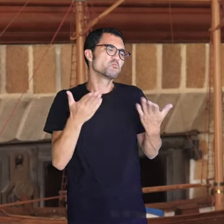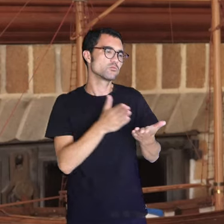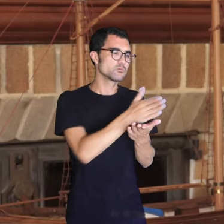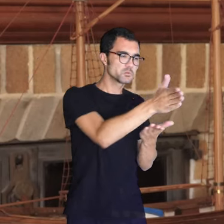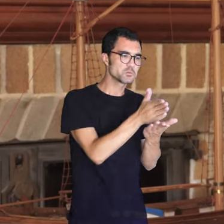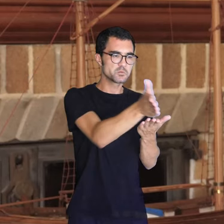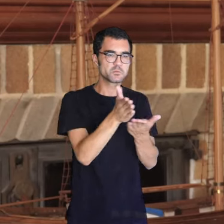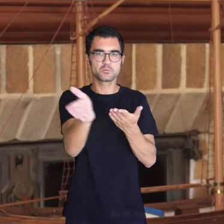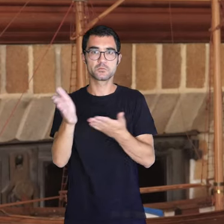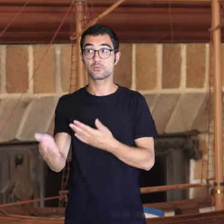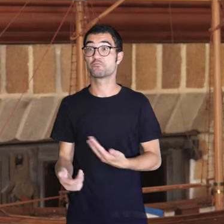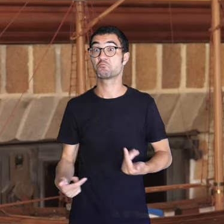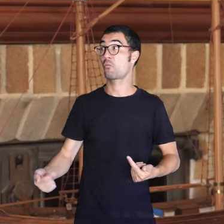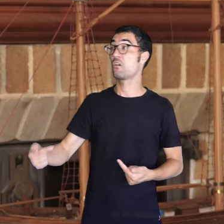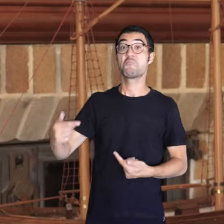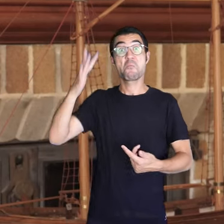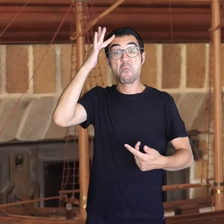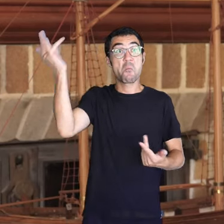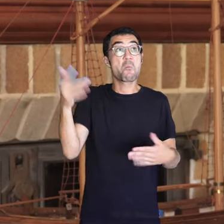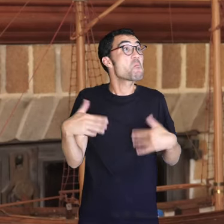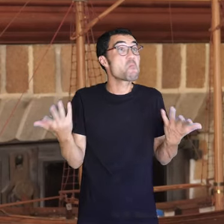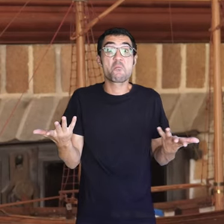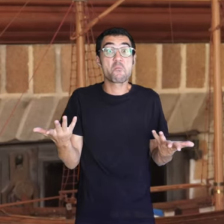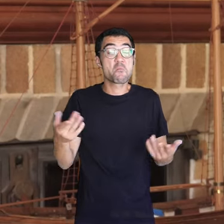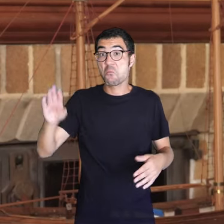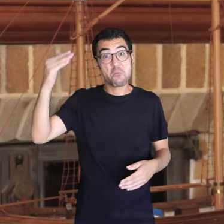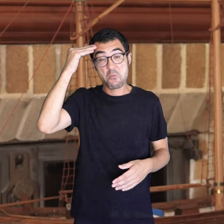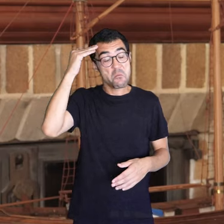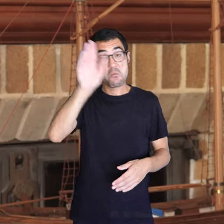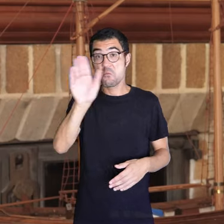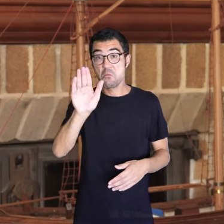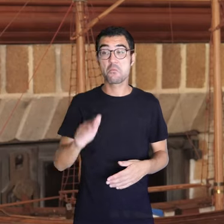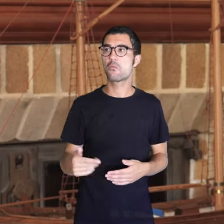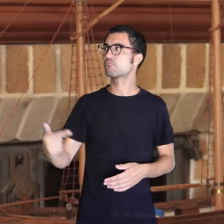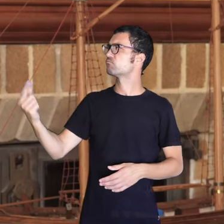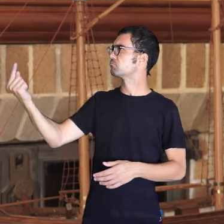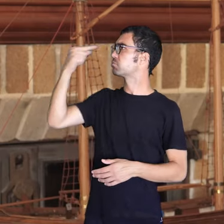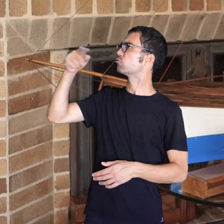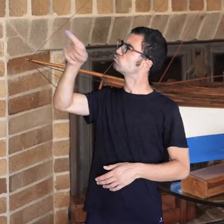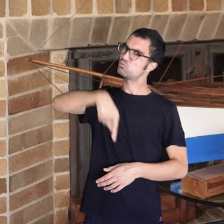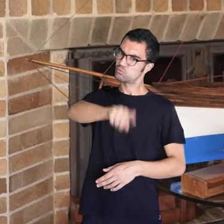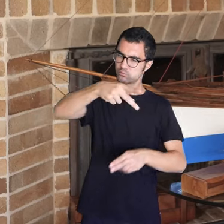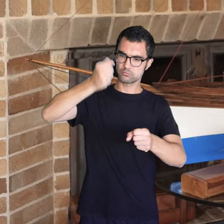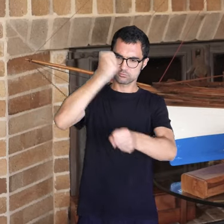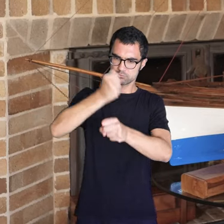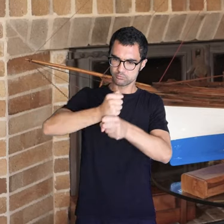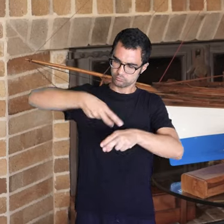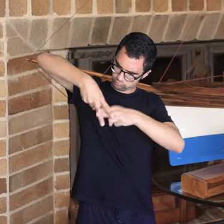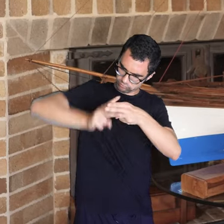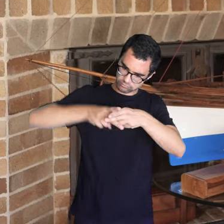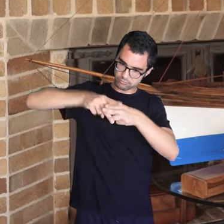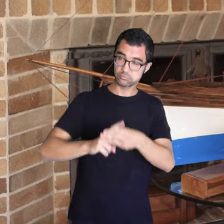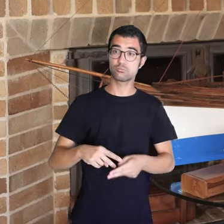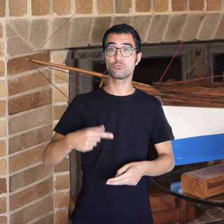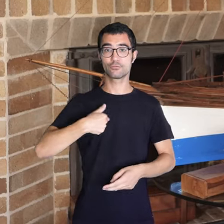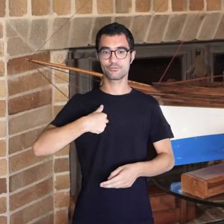no sé per quin motiu, jo ja me passaren directament mecànica. Vaig treure una bona nota, en el